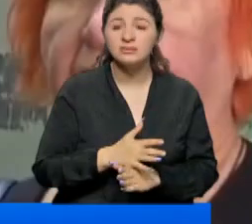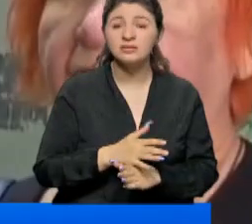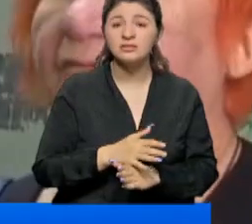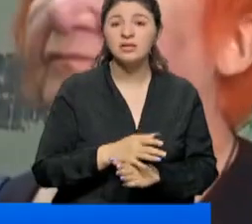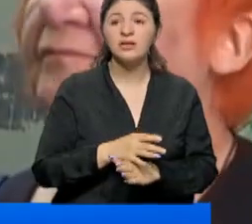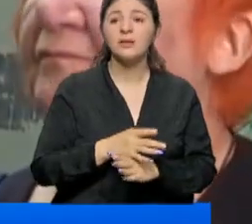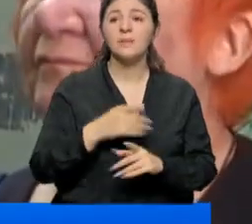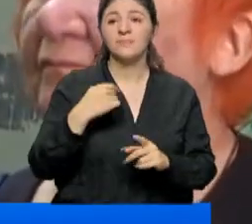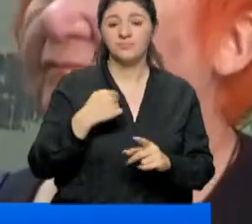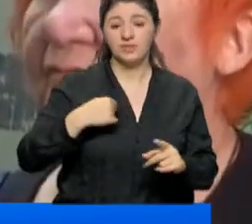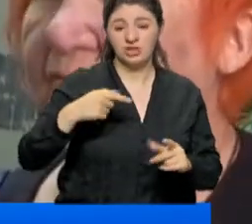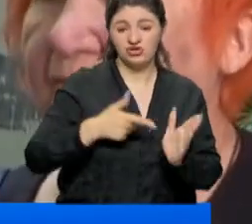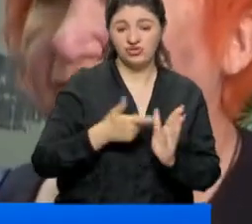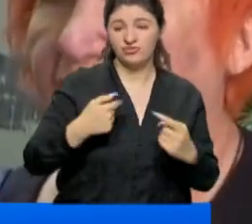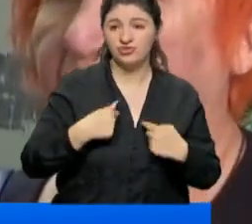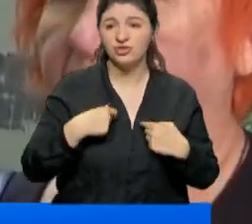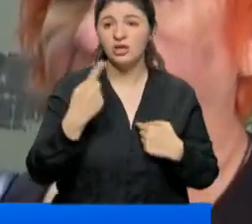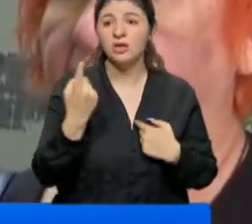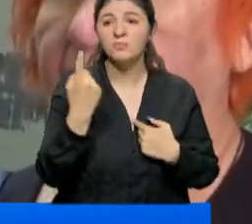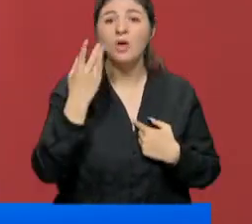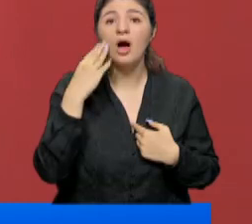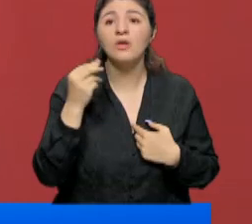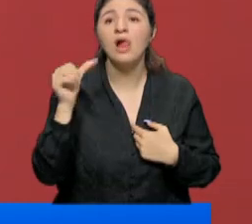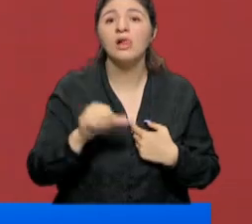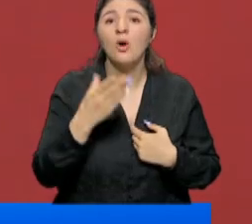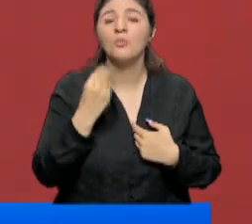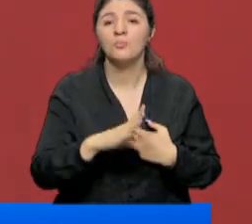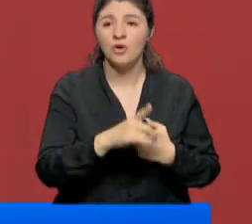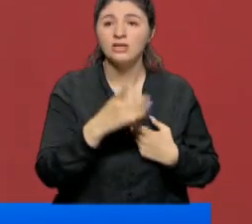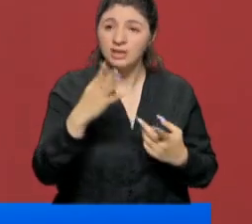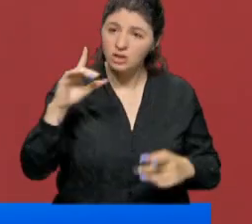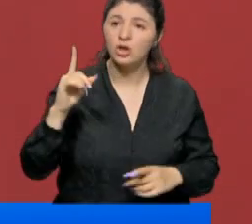bire tarafından da çiftçiler tarafından da bir türlü anlaşılamıyor